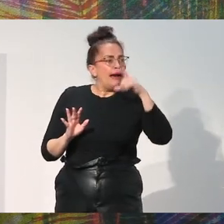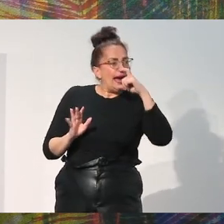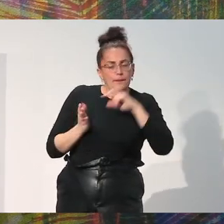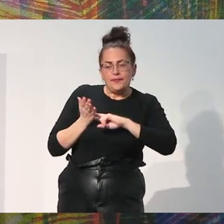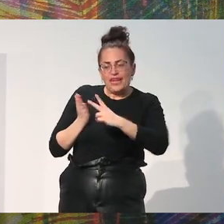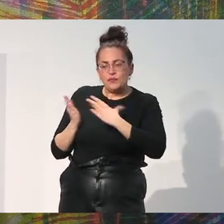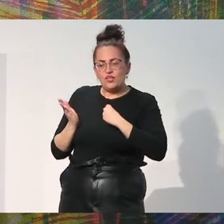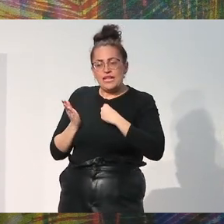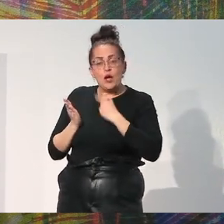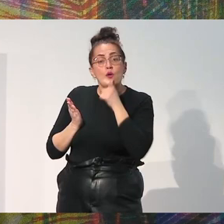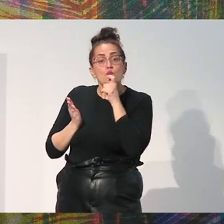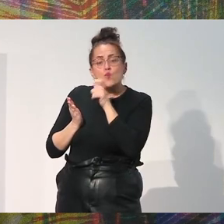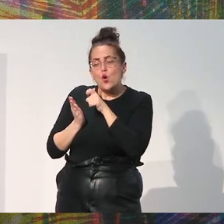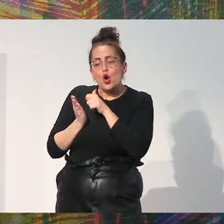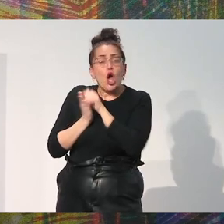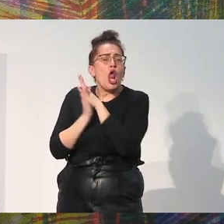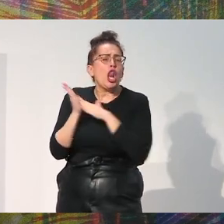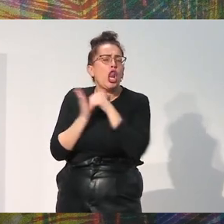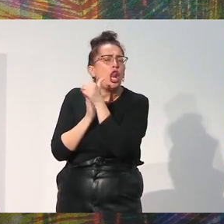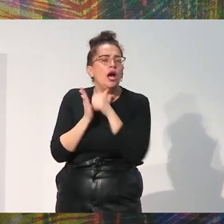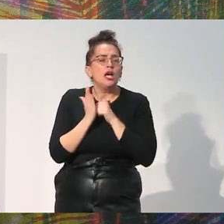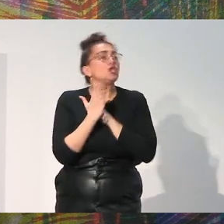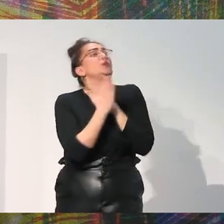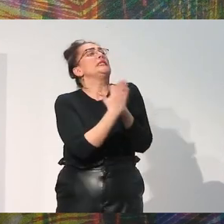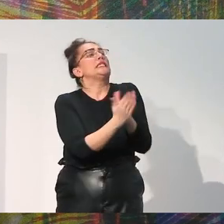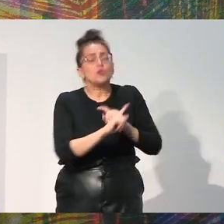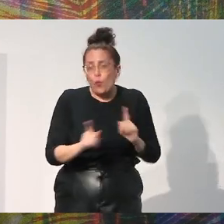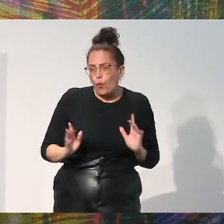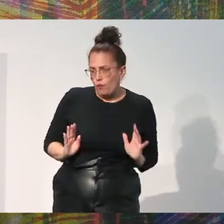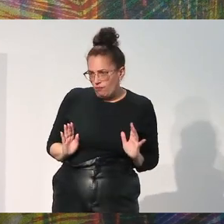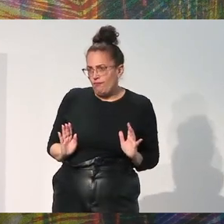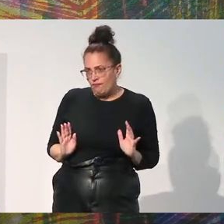disons. Après, sur la forme elle-même, je crois que